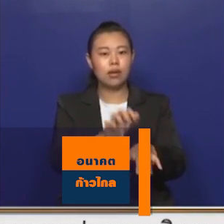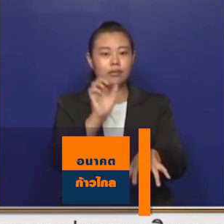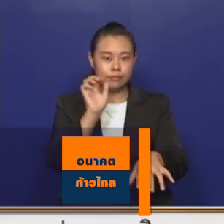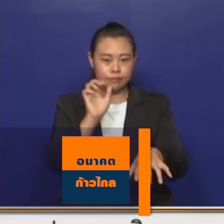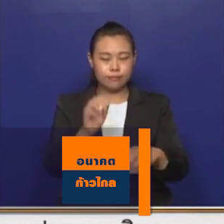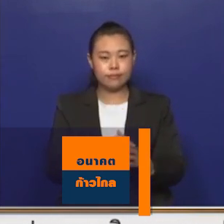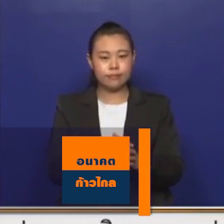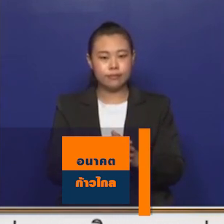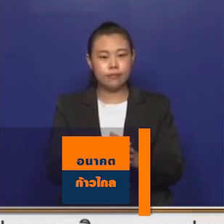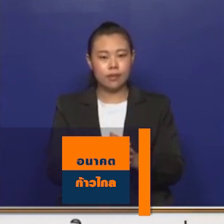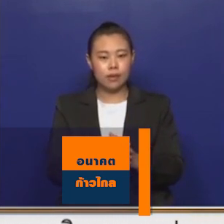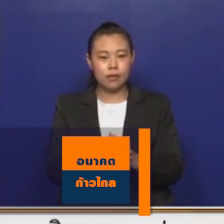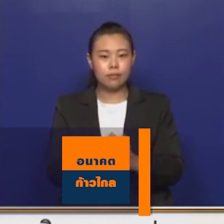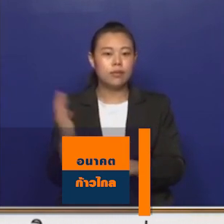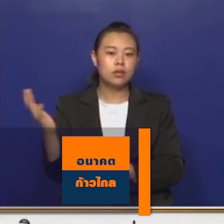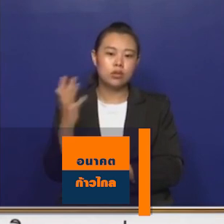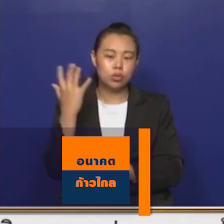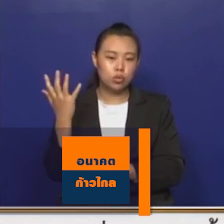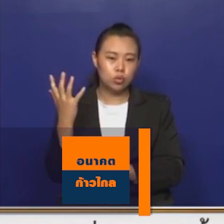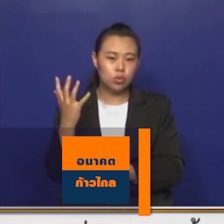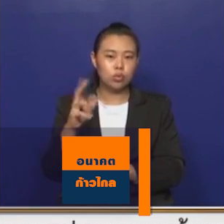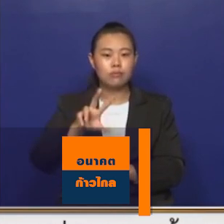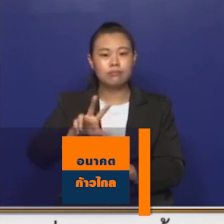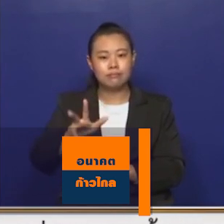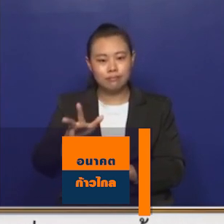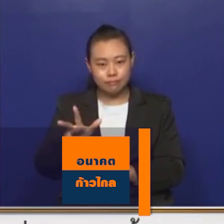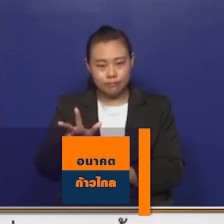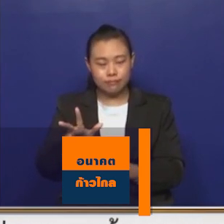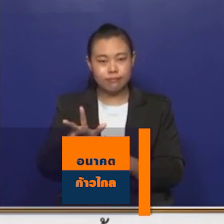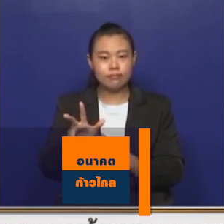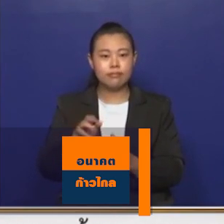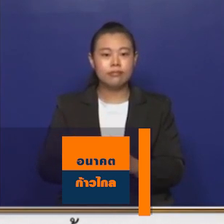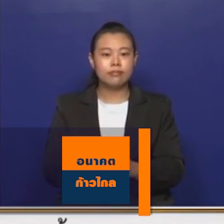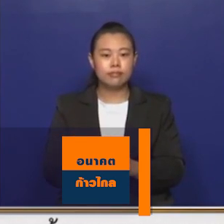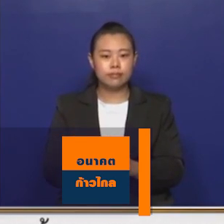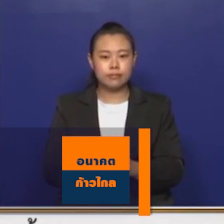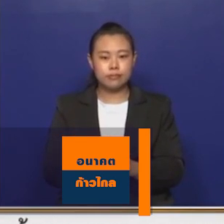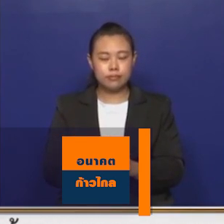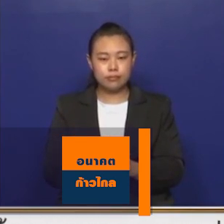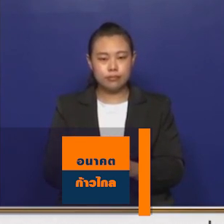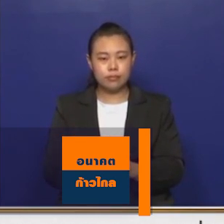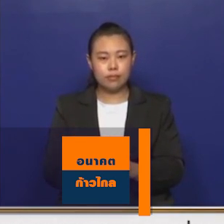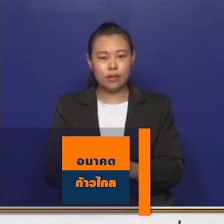กังหันลมนะครับหรือโซลาร์เซลล์ก็ดีนะครับเพื่อให้ชาวบ้านบนเกาะขามใหญ่เนี่ยได้มี